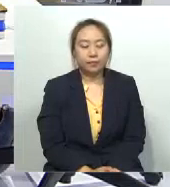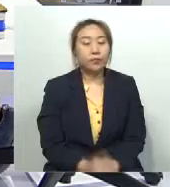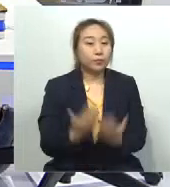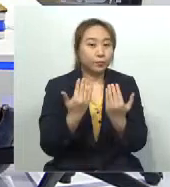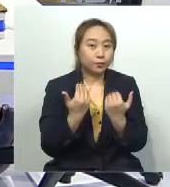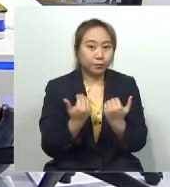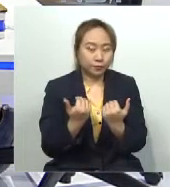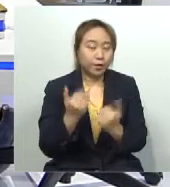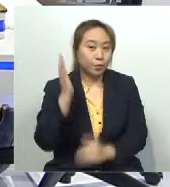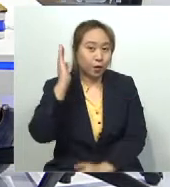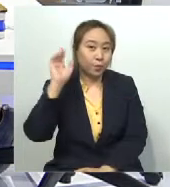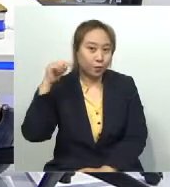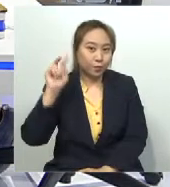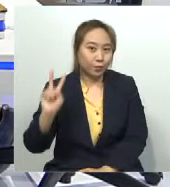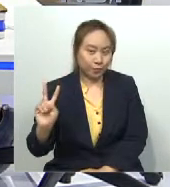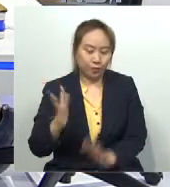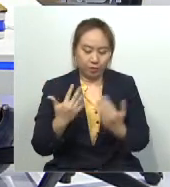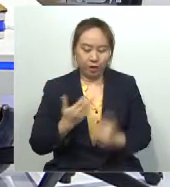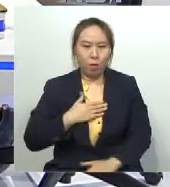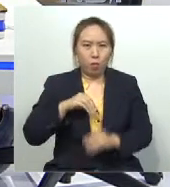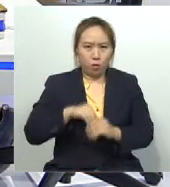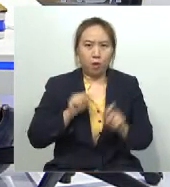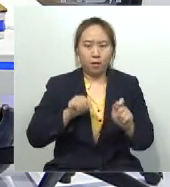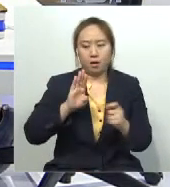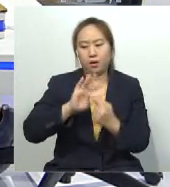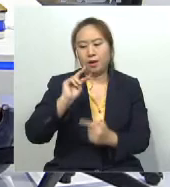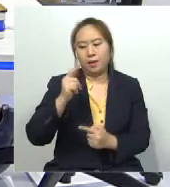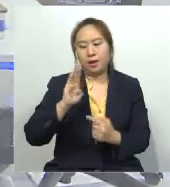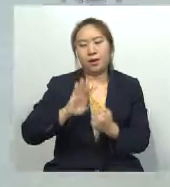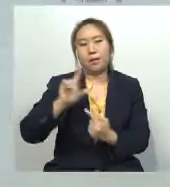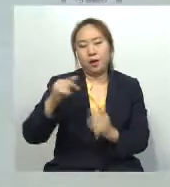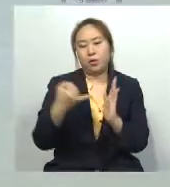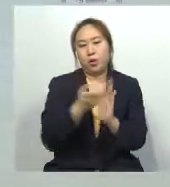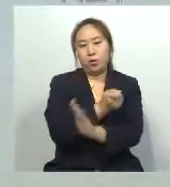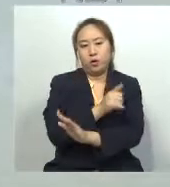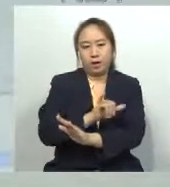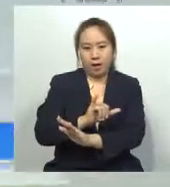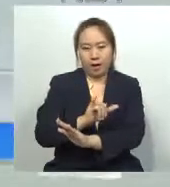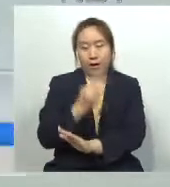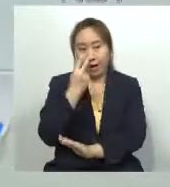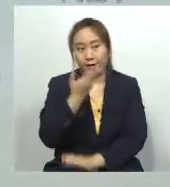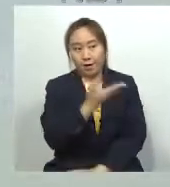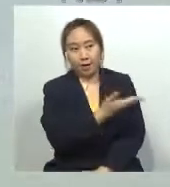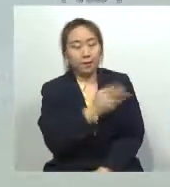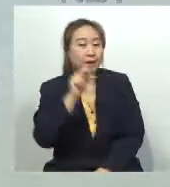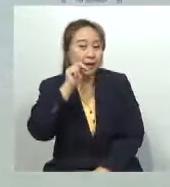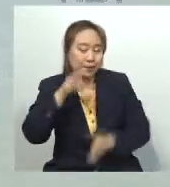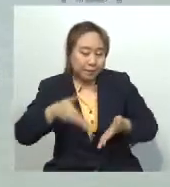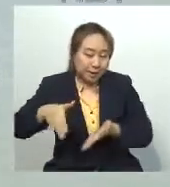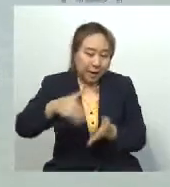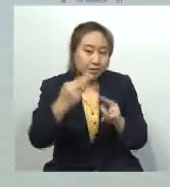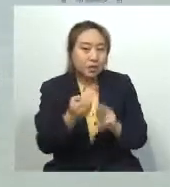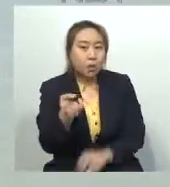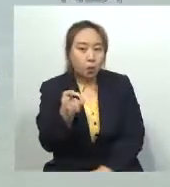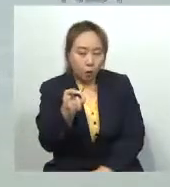คุณกรองแก้วคุณสุพนันท์ครับตอนนี้ผมอยู่ที่อำเภอบางบานจังหวัดพระนครศรีอยุธยานะครับด้านหลังจะเป็นแม่น้ำน้อยนะครับแม่น้ำน้อยจะ